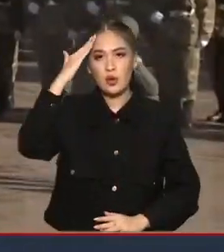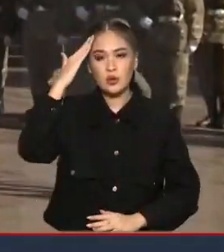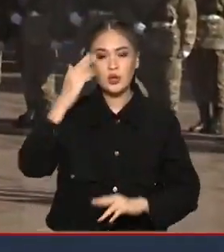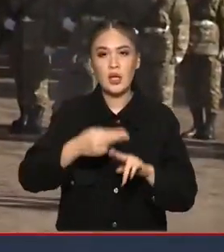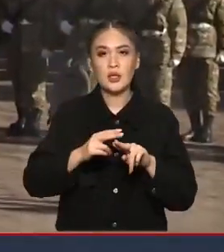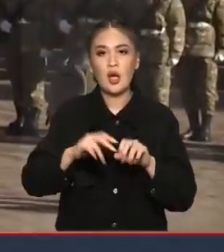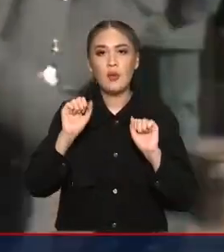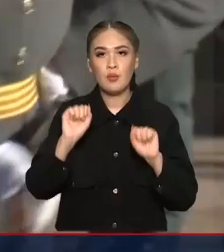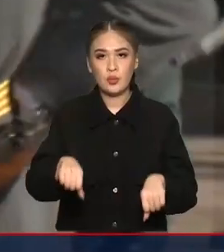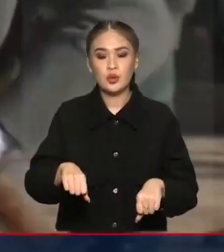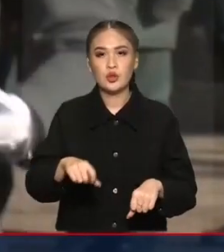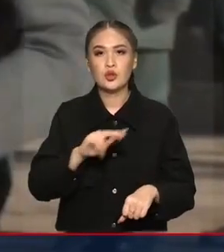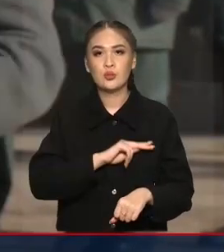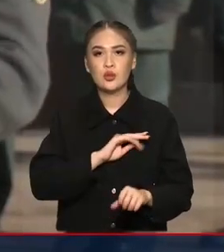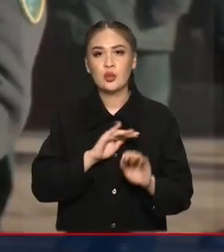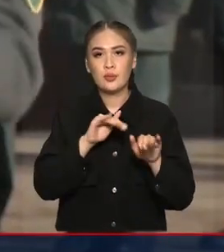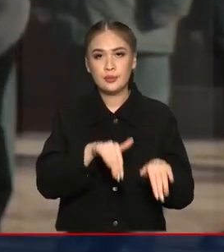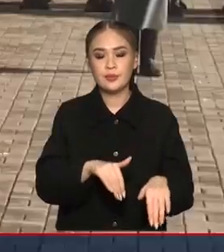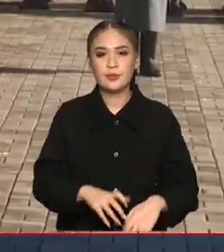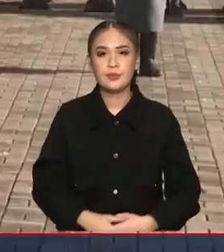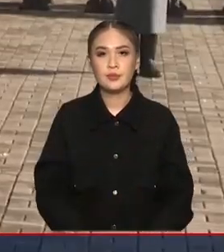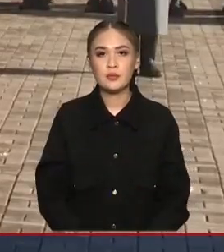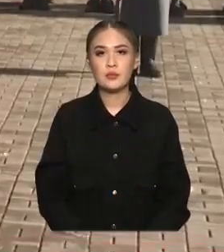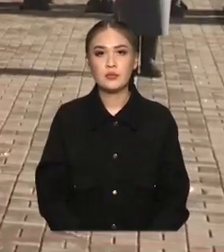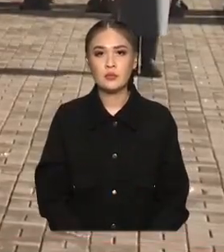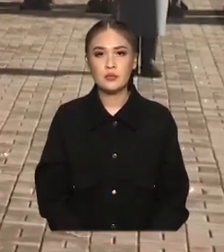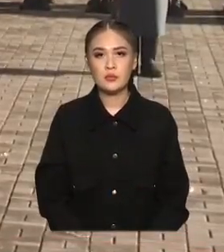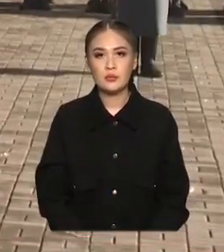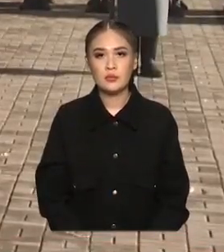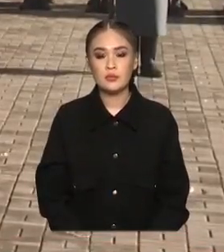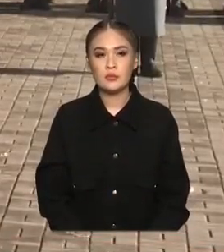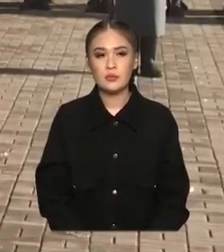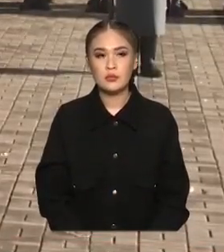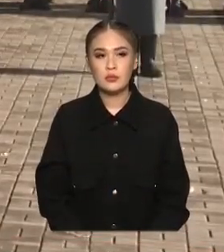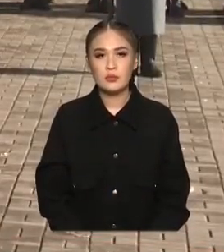мемлекеттік күзет қызметіне жұмысқа орналаса алады. Асылбек Тойбек, Дәурен Рахым, Жібек Жолы.